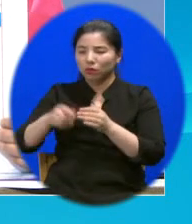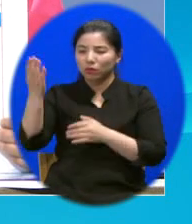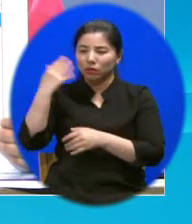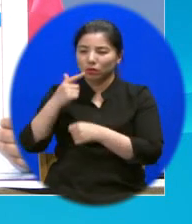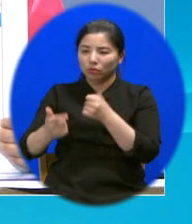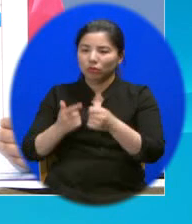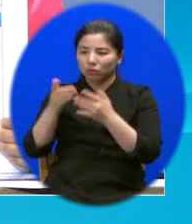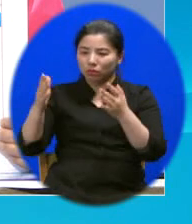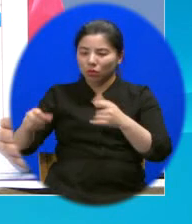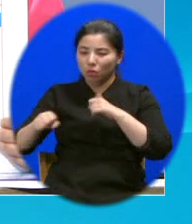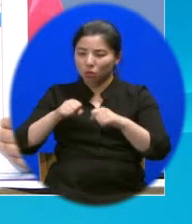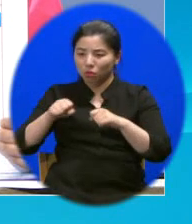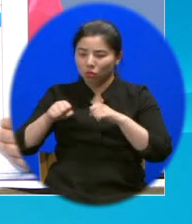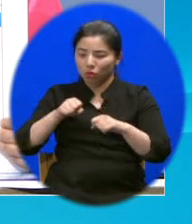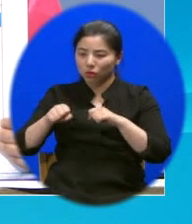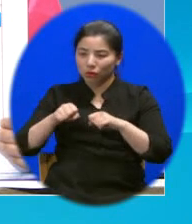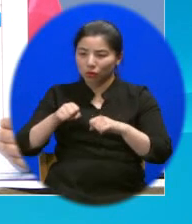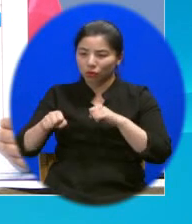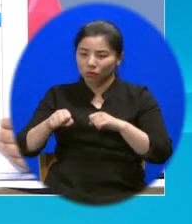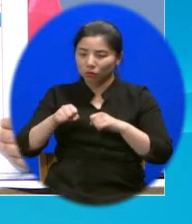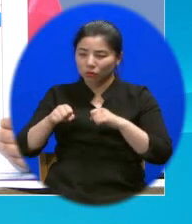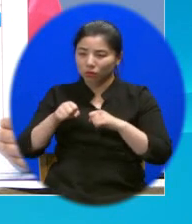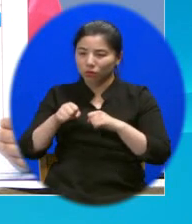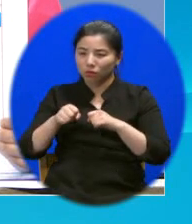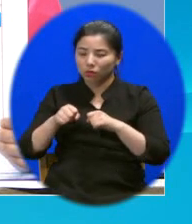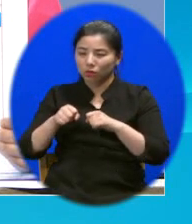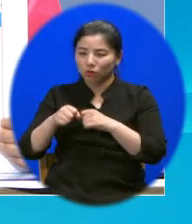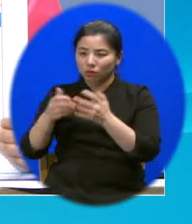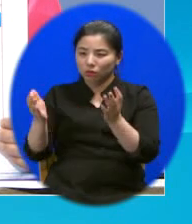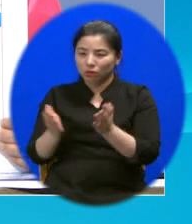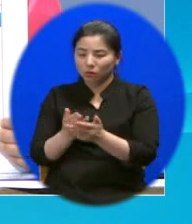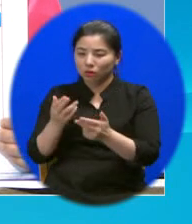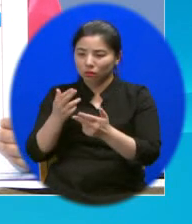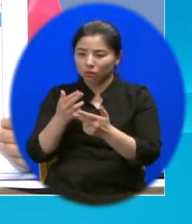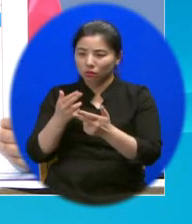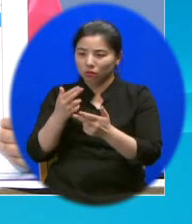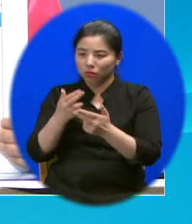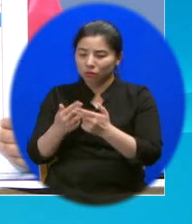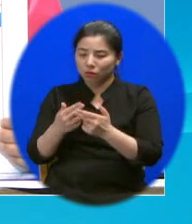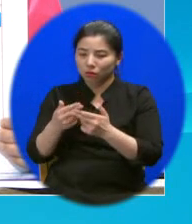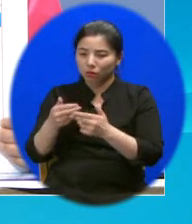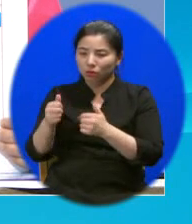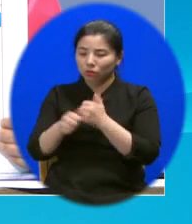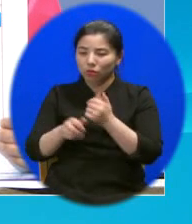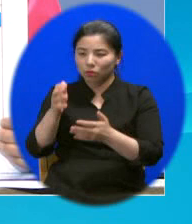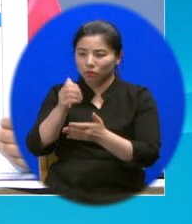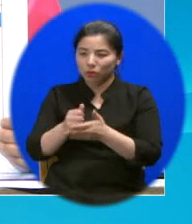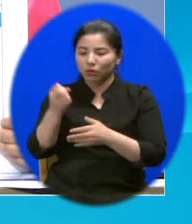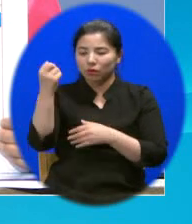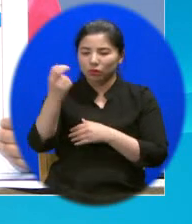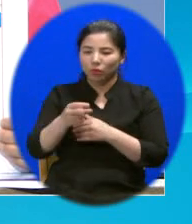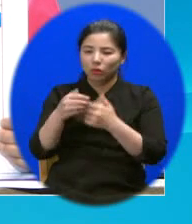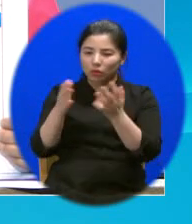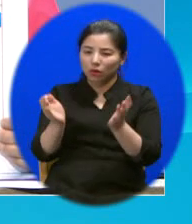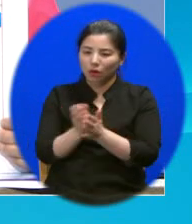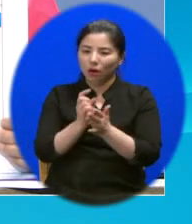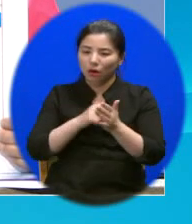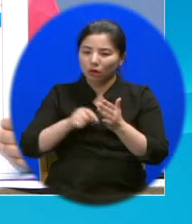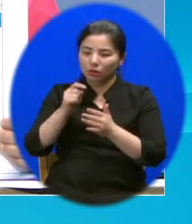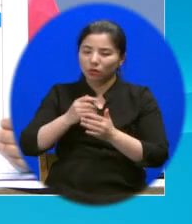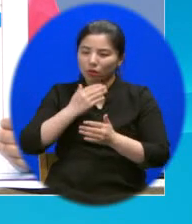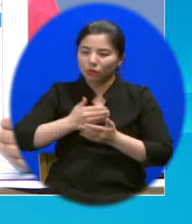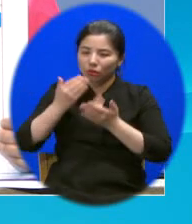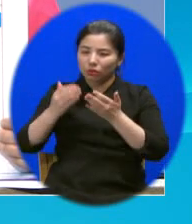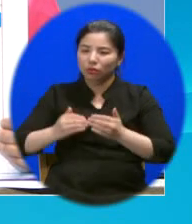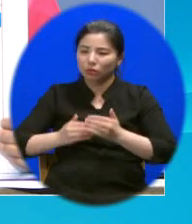활동하신 그 것 같던 어 저 당 옆 위원장 하시던 분 하고 어 그 당내에서 제대로 알리는 절차도